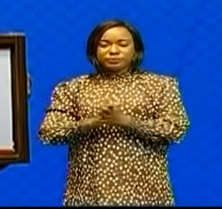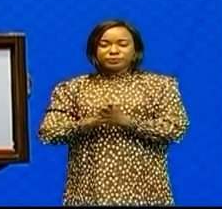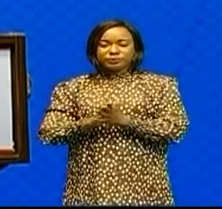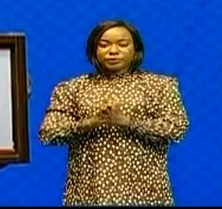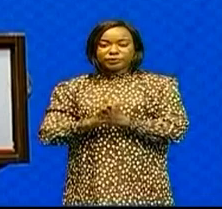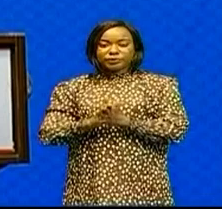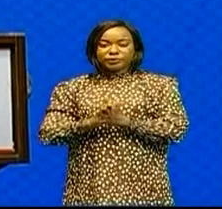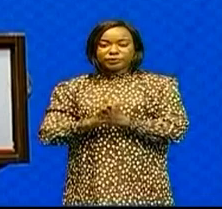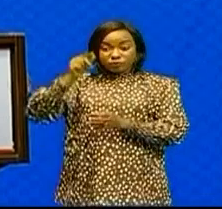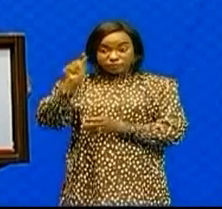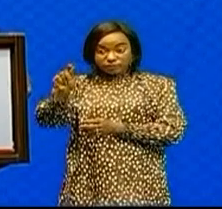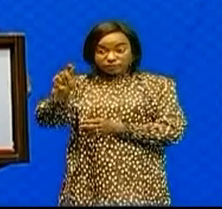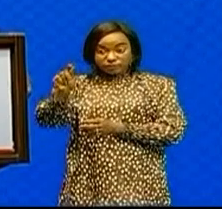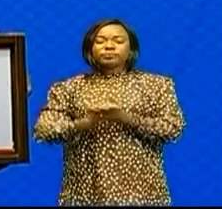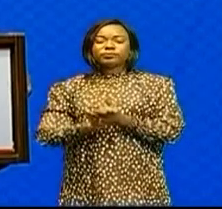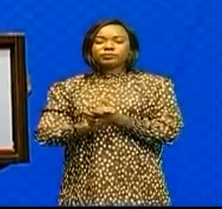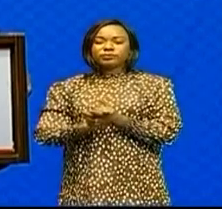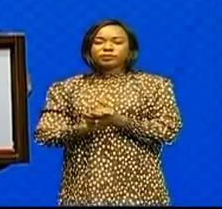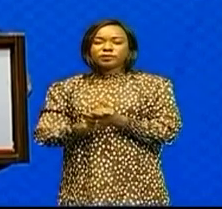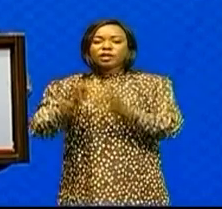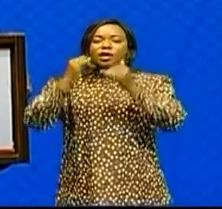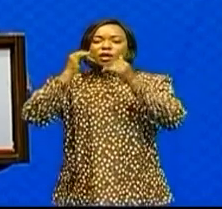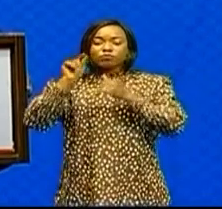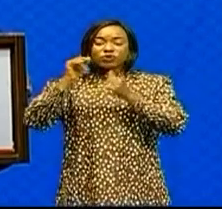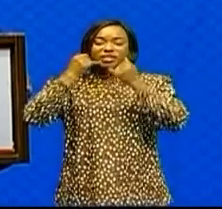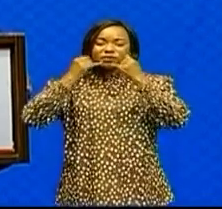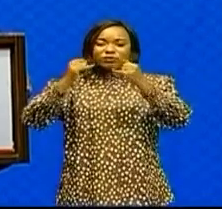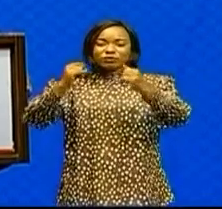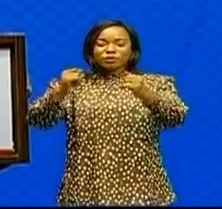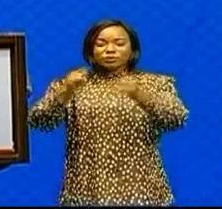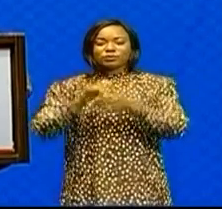Point 2, point d'information.